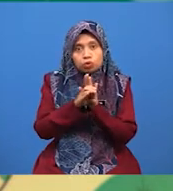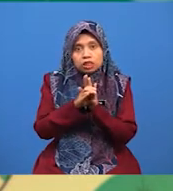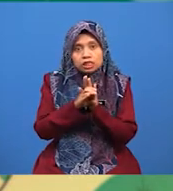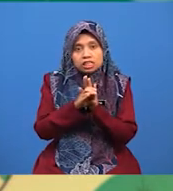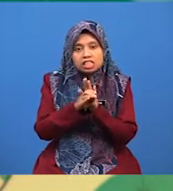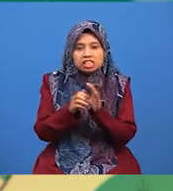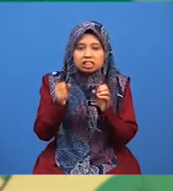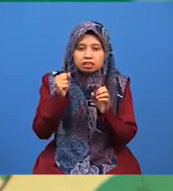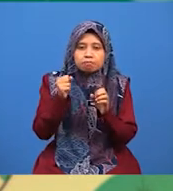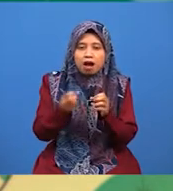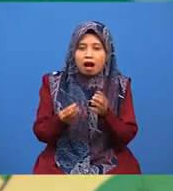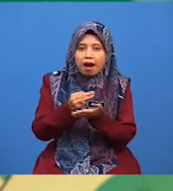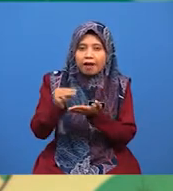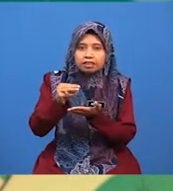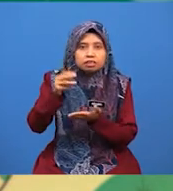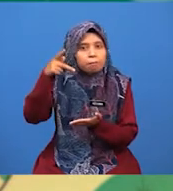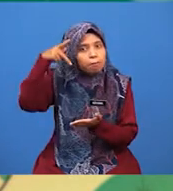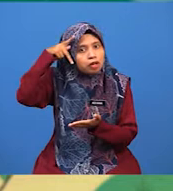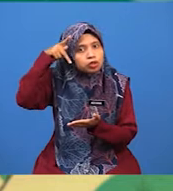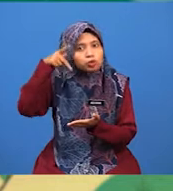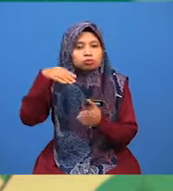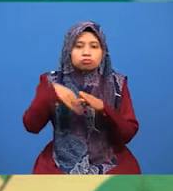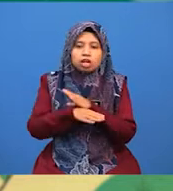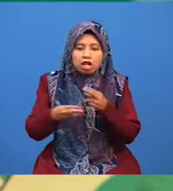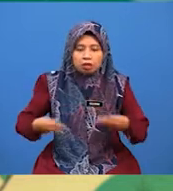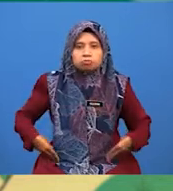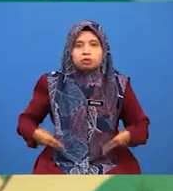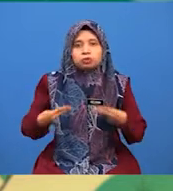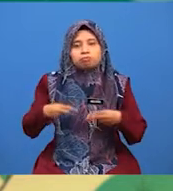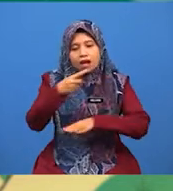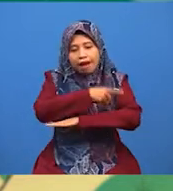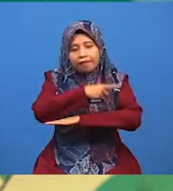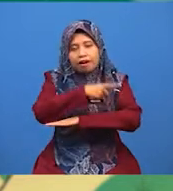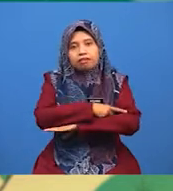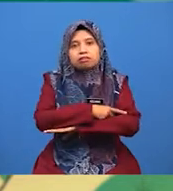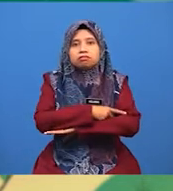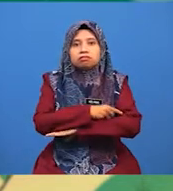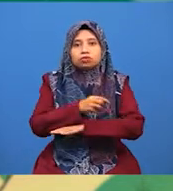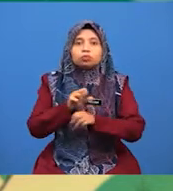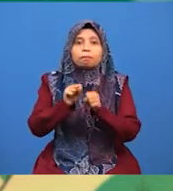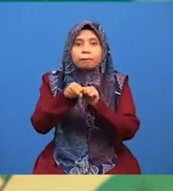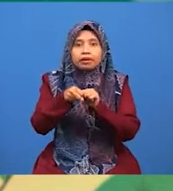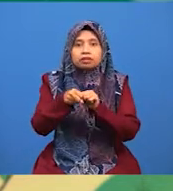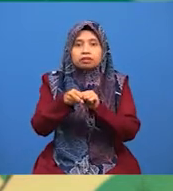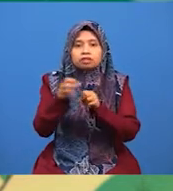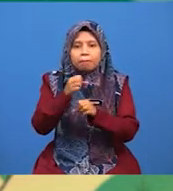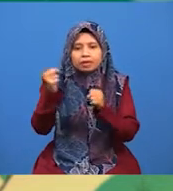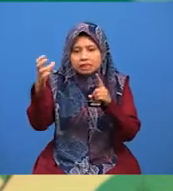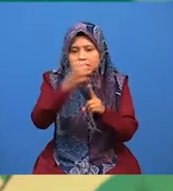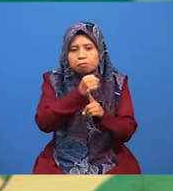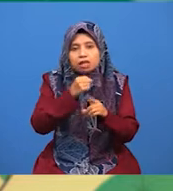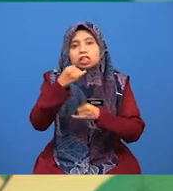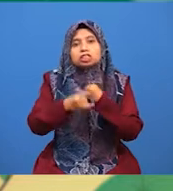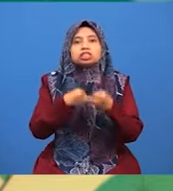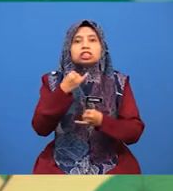mencontohi kegigihan dan semangat Parjo dalam kehidupan seharian murid-murid agar dapat